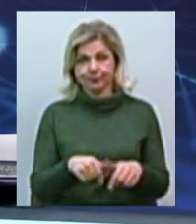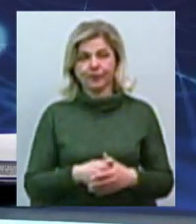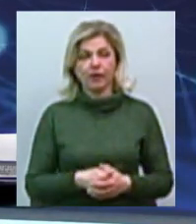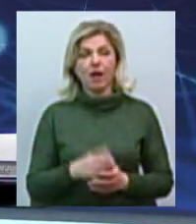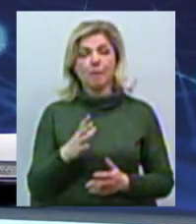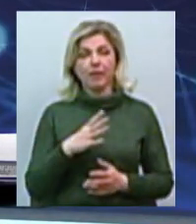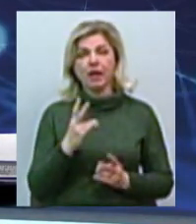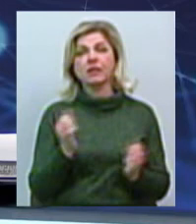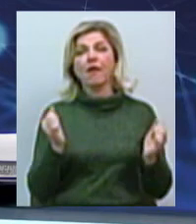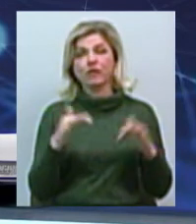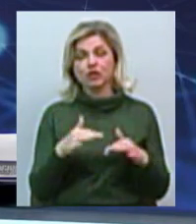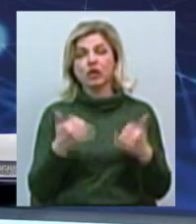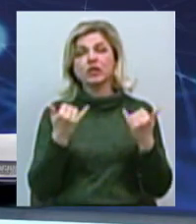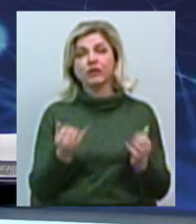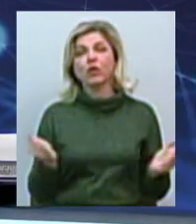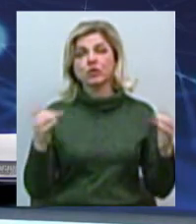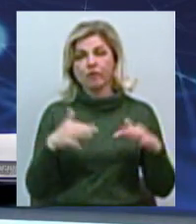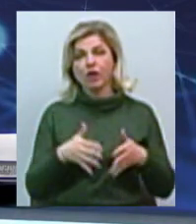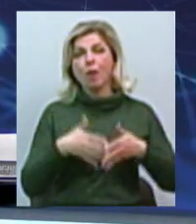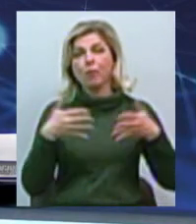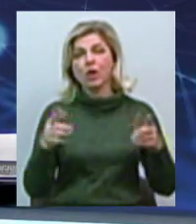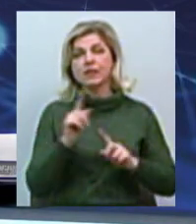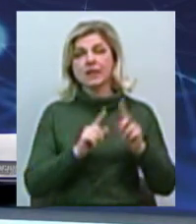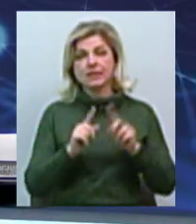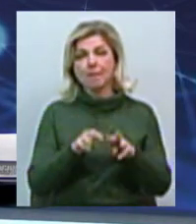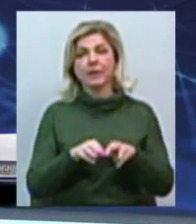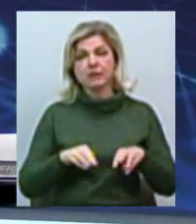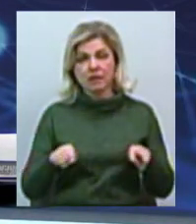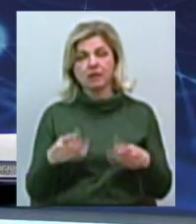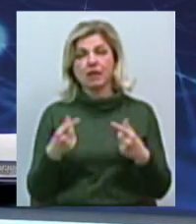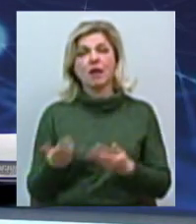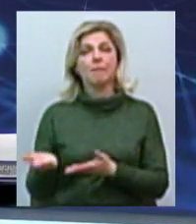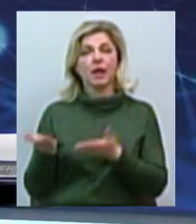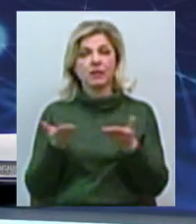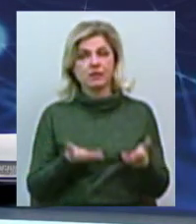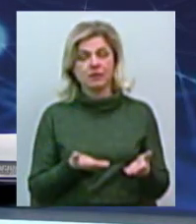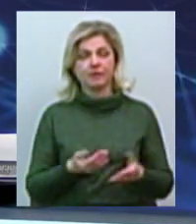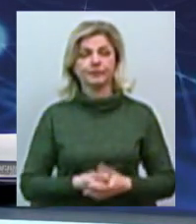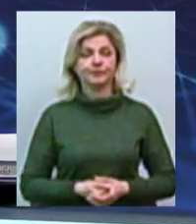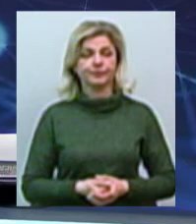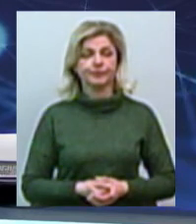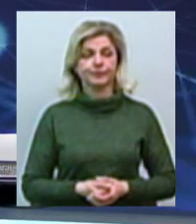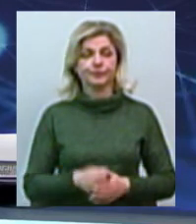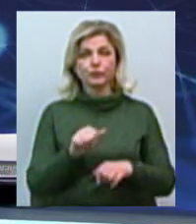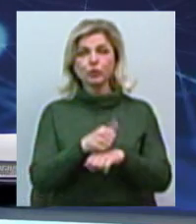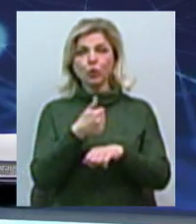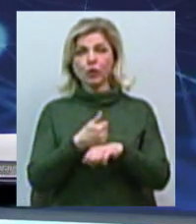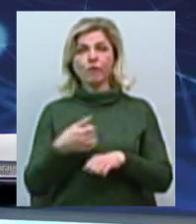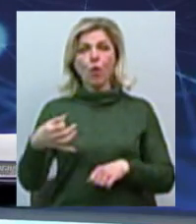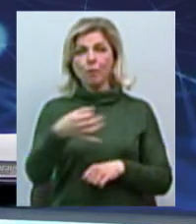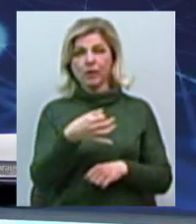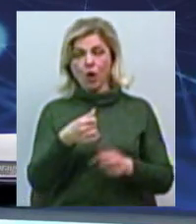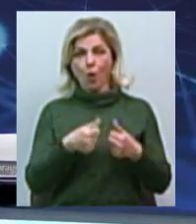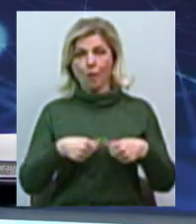віче. Сьогодні ми зібрали розширене засідання президії, на яку запросили голів обласних комітетів